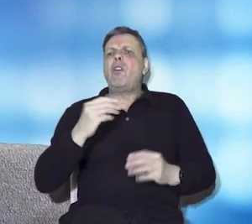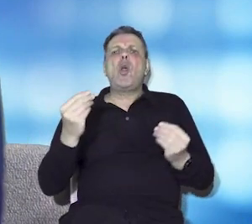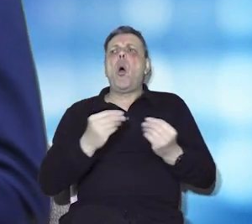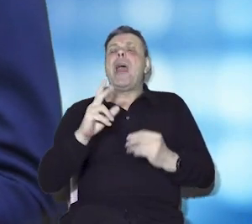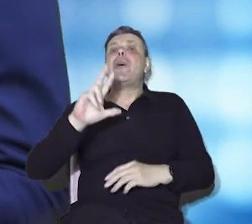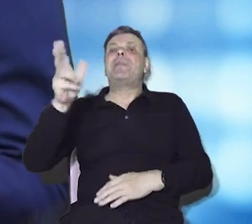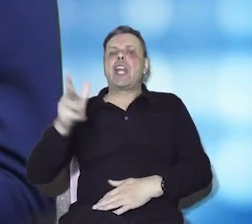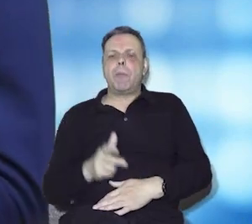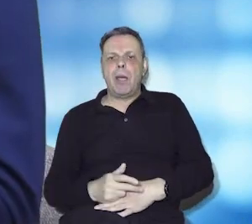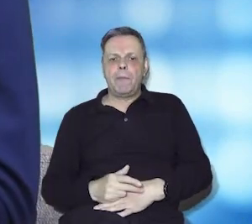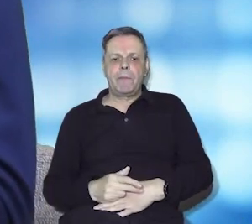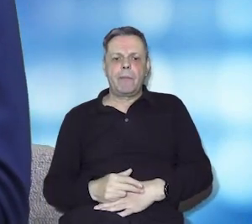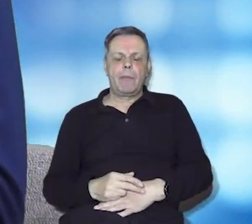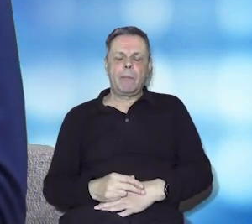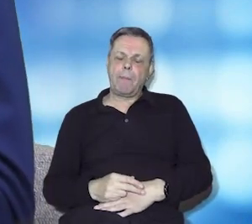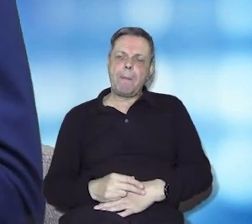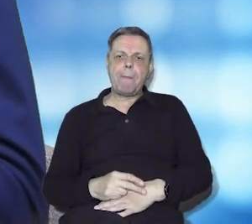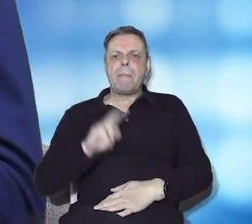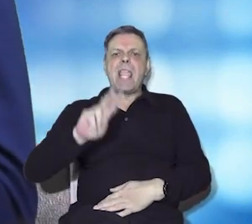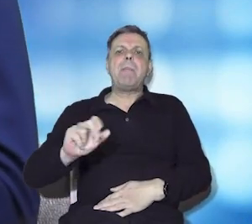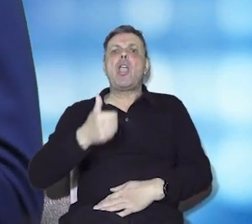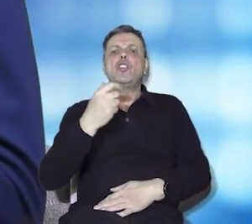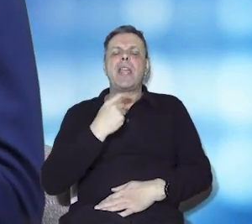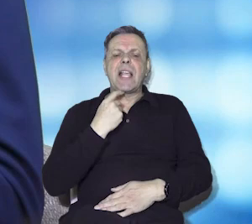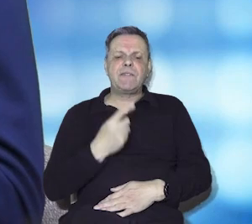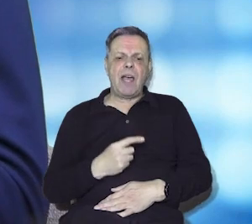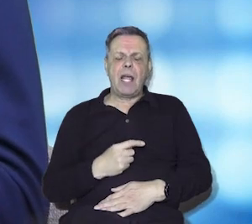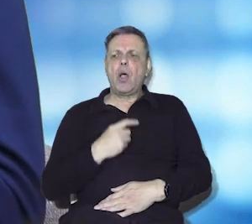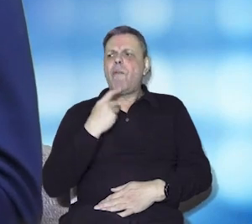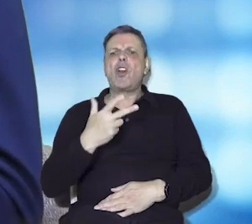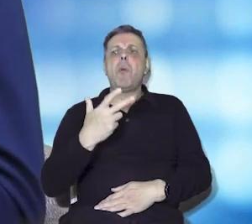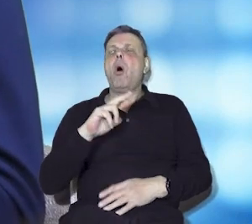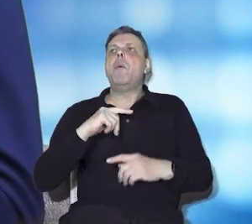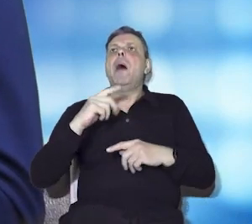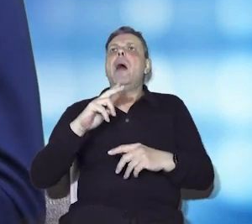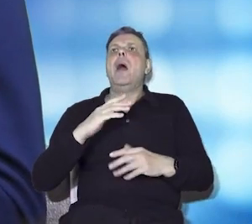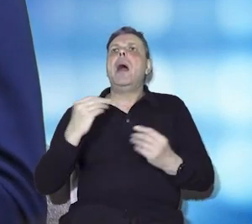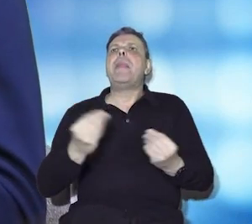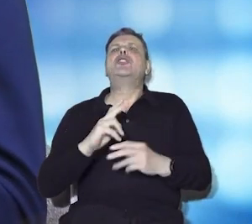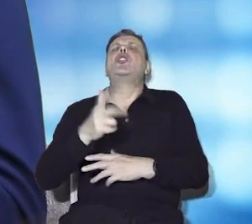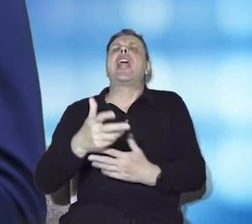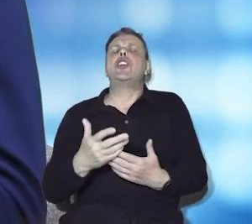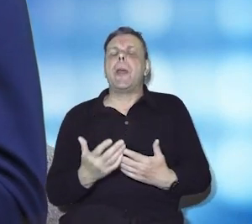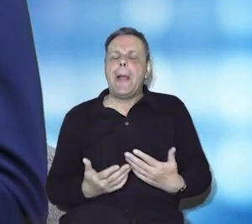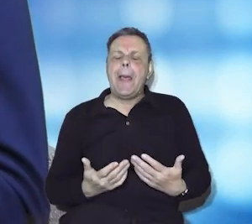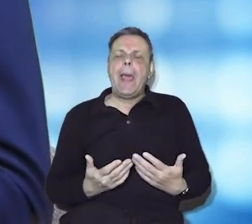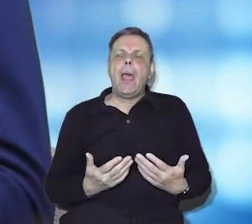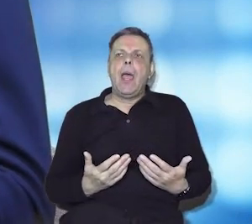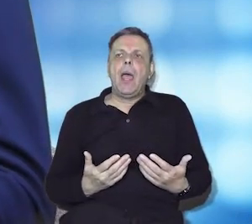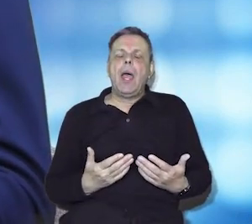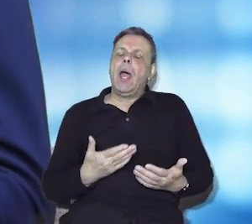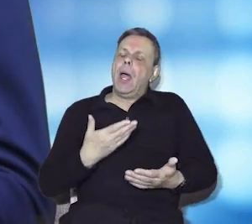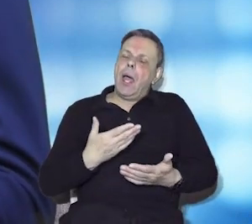Da, ima još jedna stvar. Odgovoriš o nečem trećem, a ja ću za to nešto treće reći. A to je,